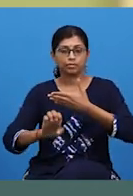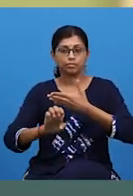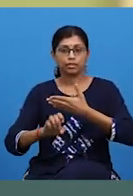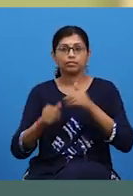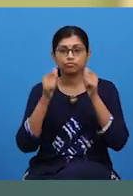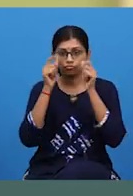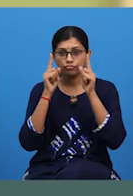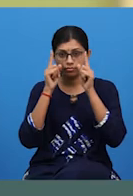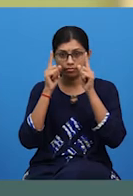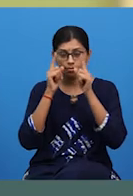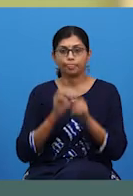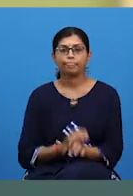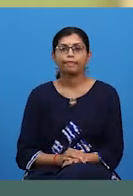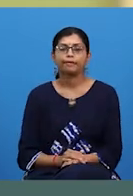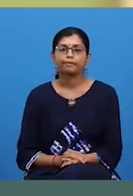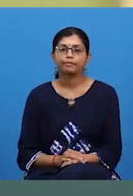sii_dl0525.